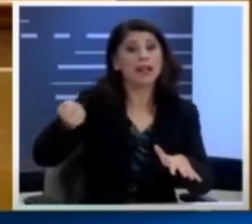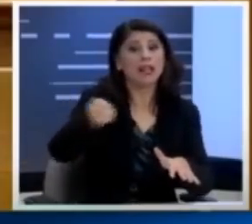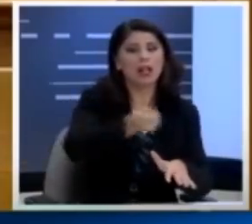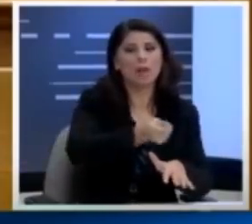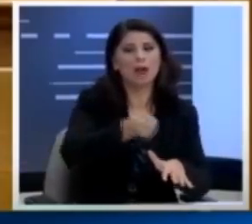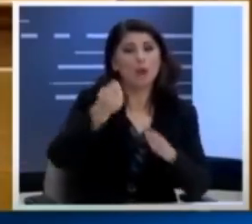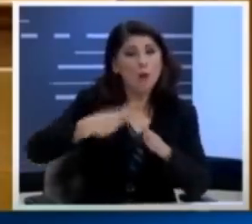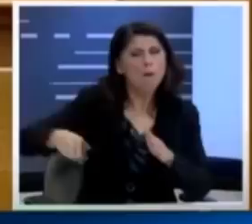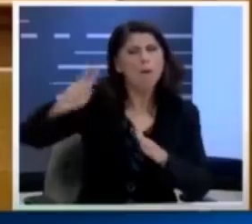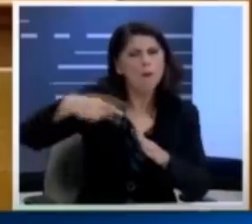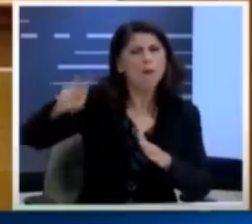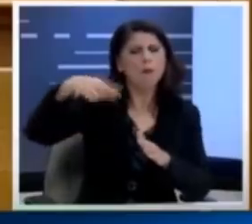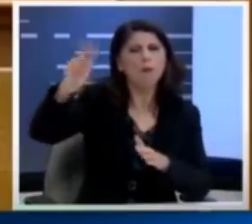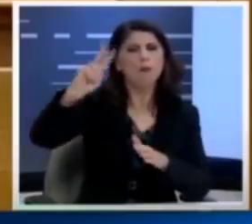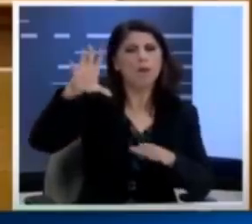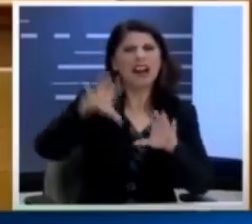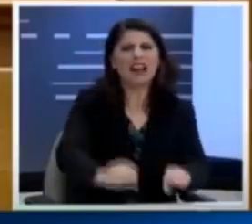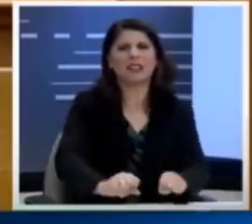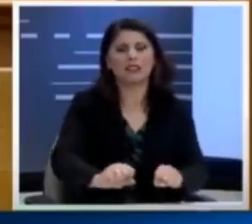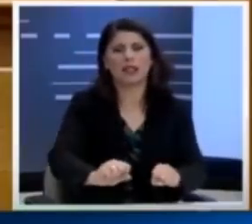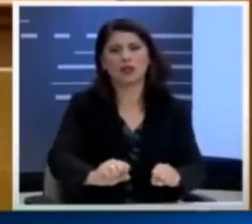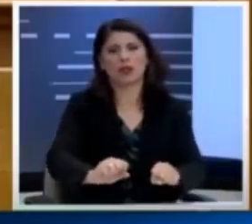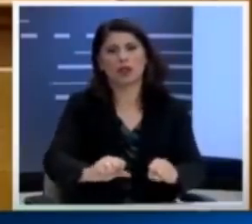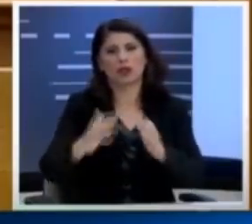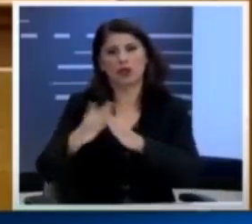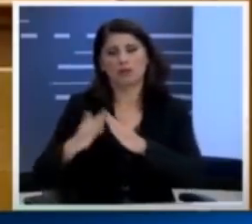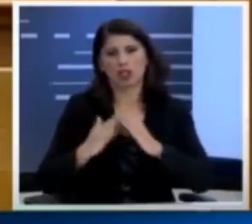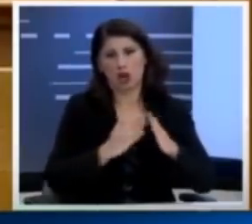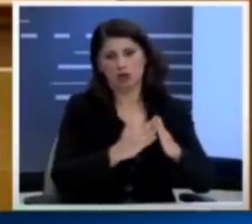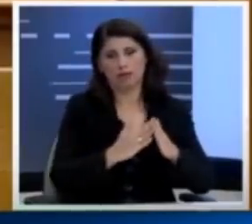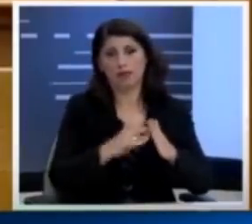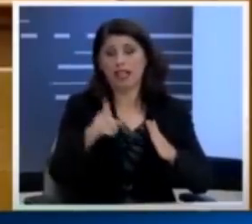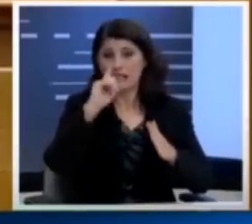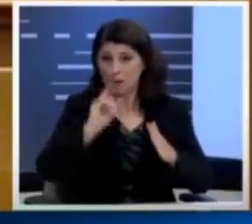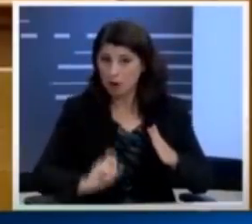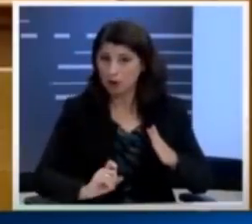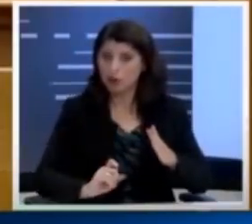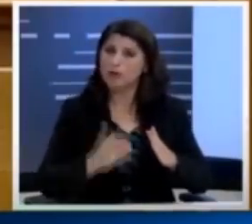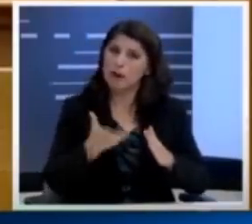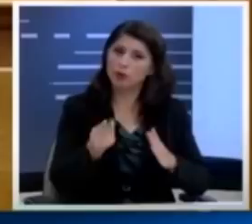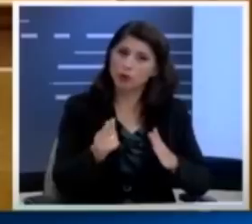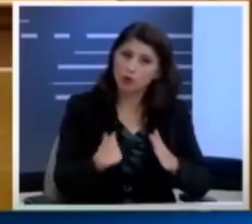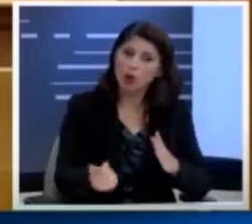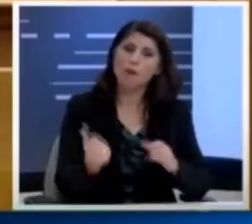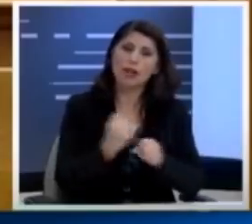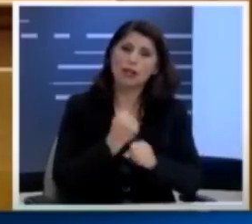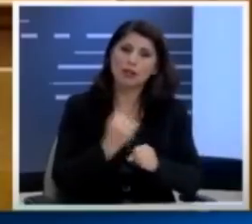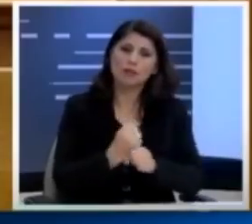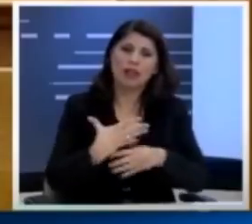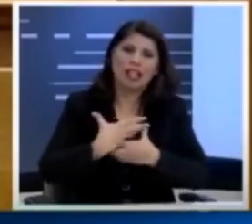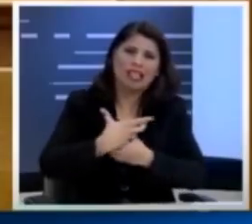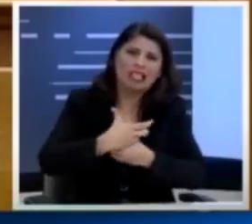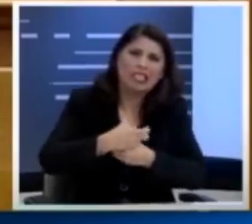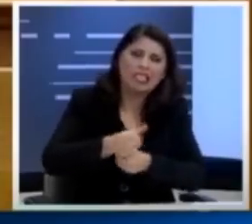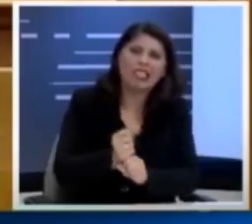με πολλαπλασιασμό των κατασχέσεων των λαϊκών κατοικιών, για να υποχρεώσετε και έτσι τους εργαζόμενους να